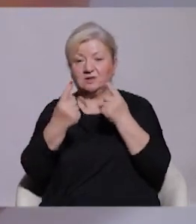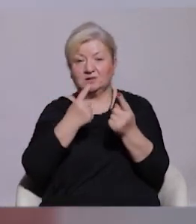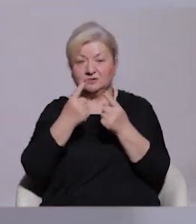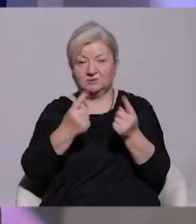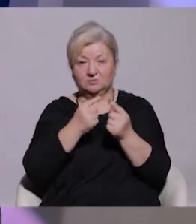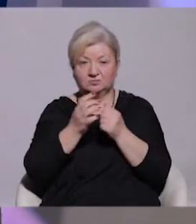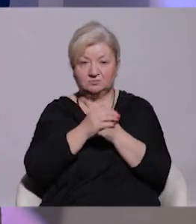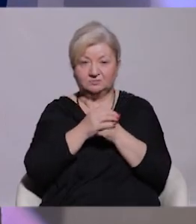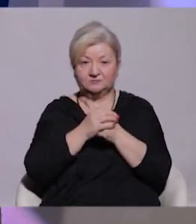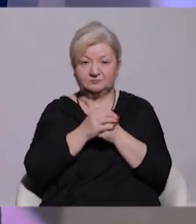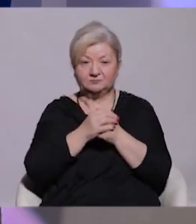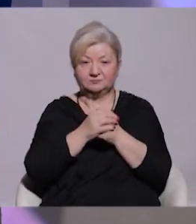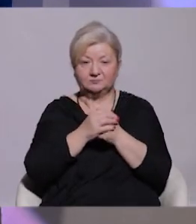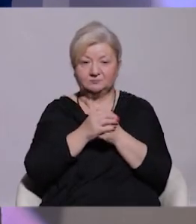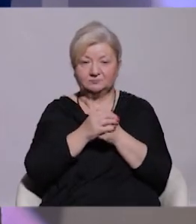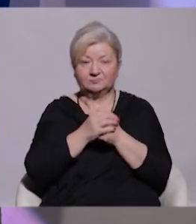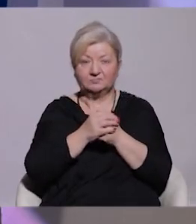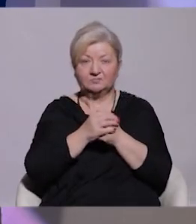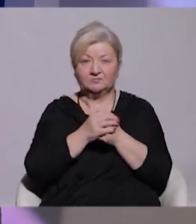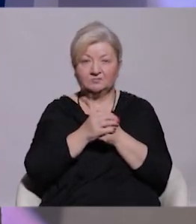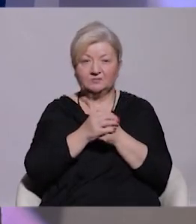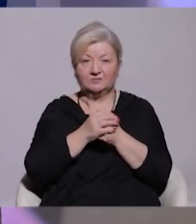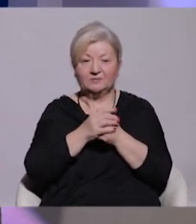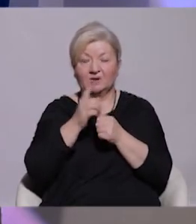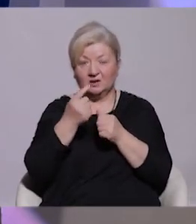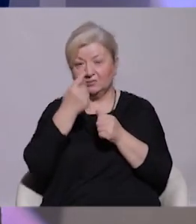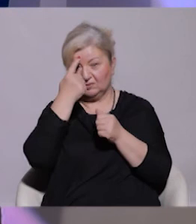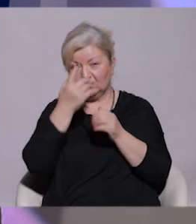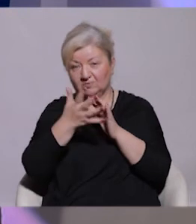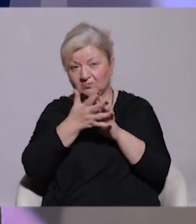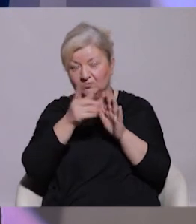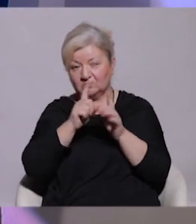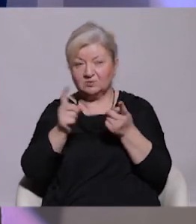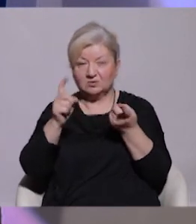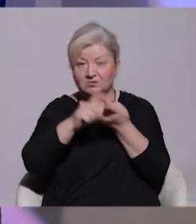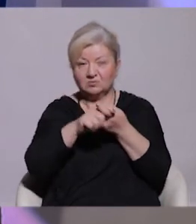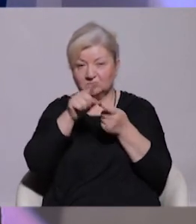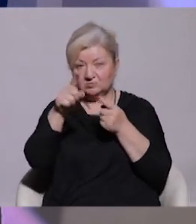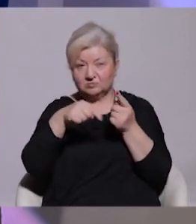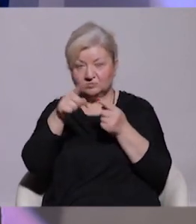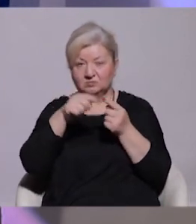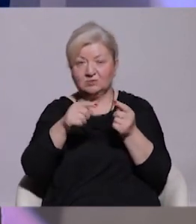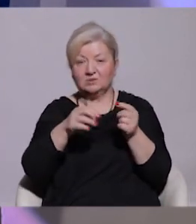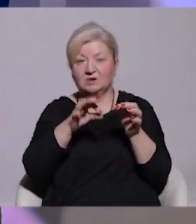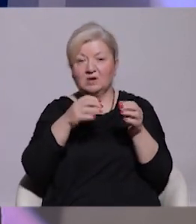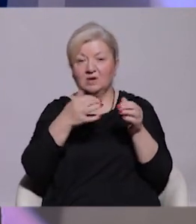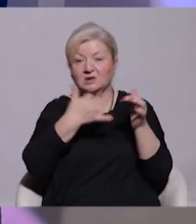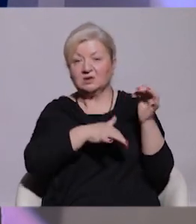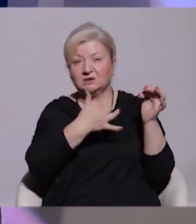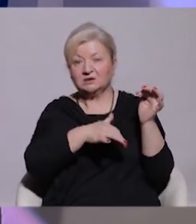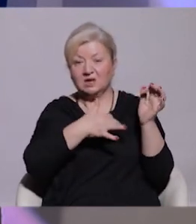ხო? რიცხველში და მნიშვნელში. და ეხა მოდი ეს გავიაზროთ, ხო, დაუკავშიროთ ამას ჩვენს გიტარის